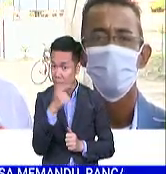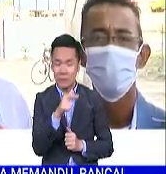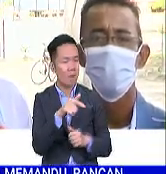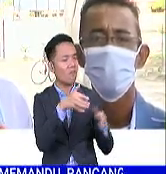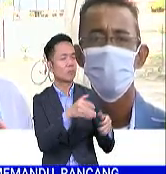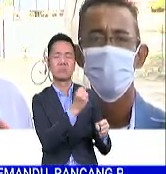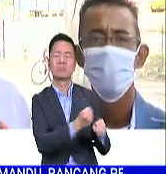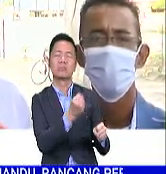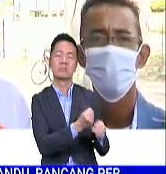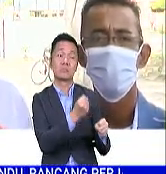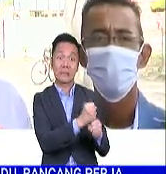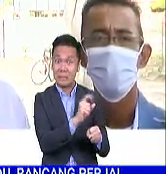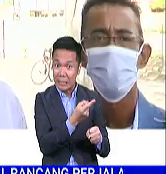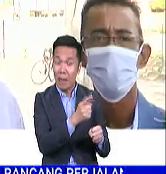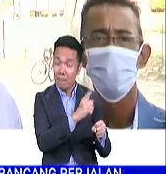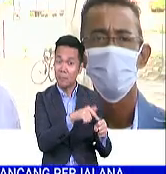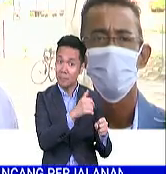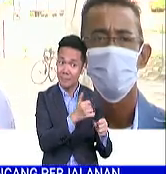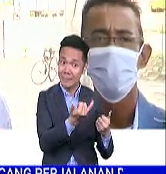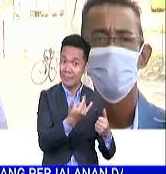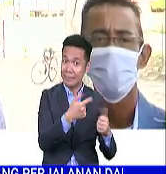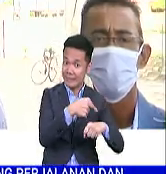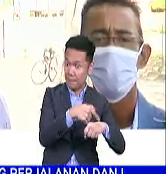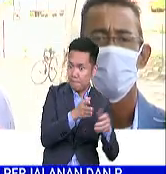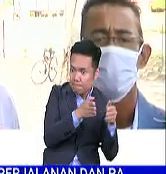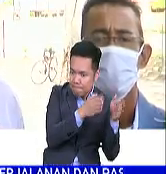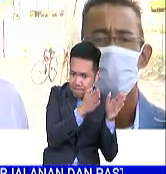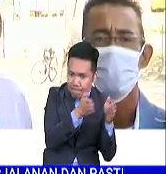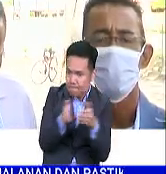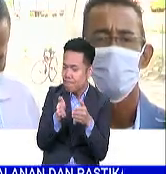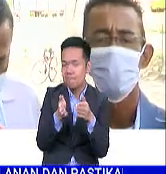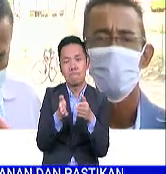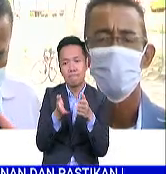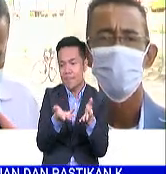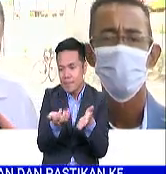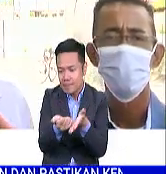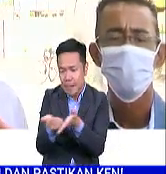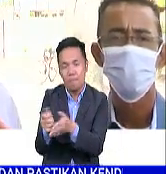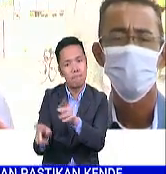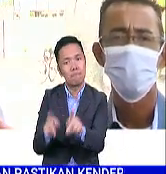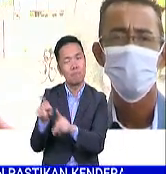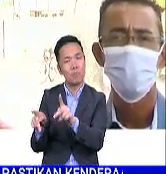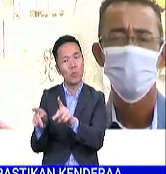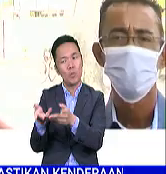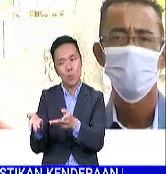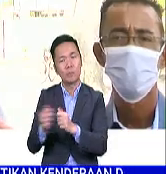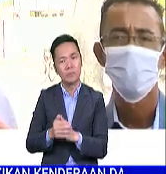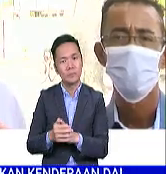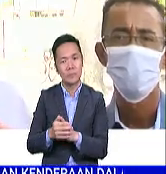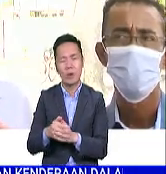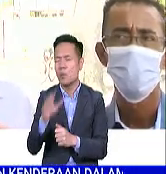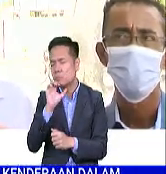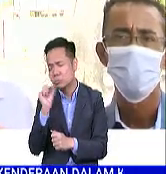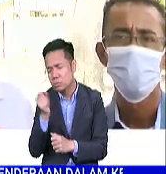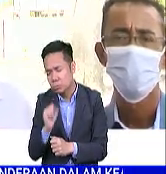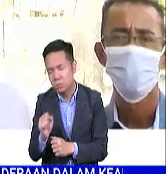mereka tetapi mereka juga mengambil peluang ini untuk mendekati masyarakat khususnya kepada warga